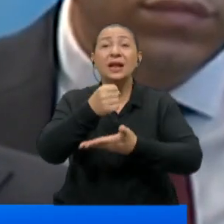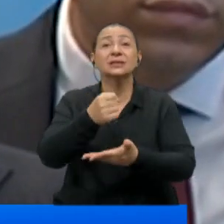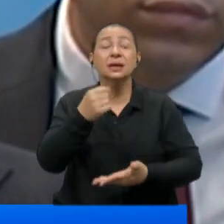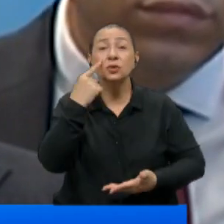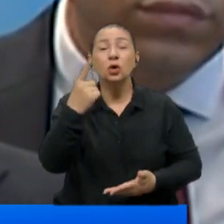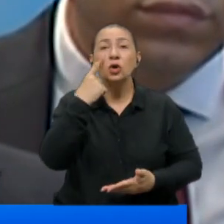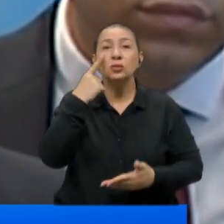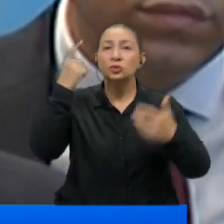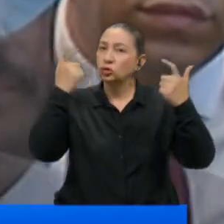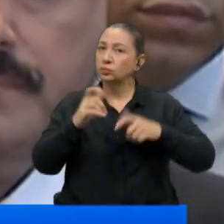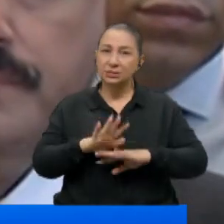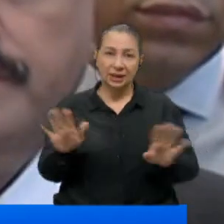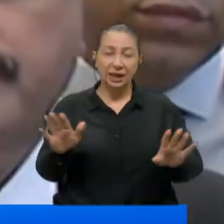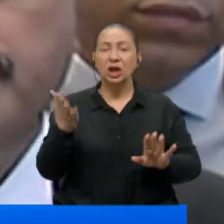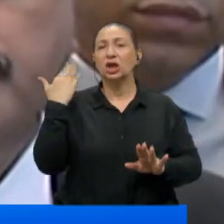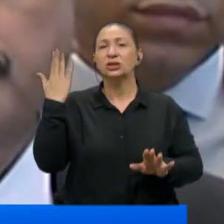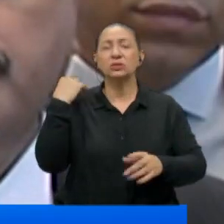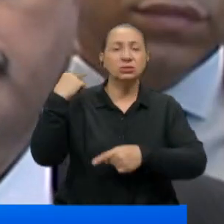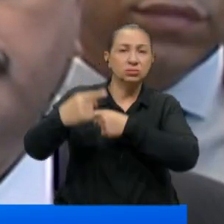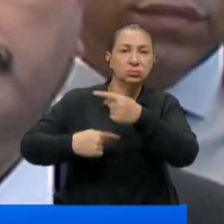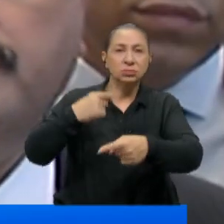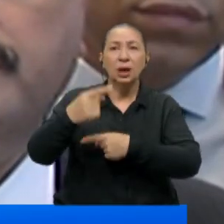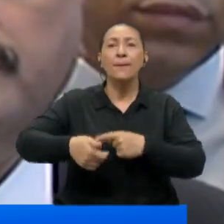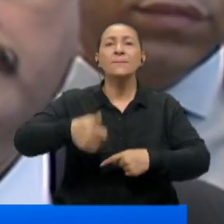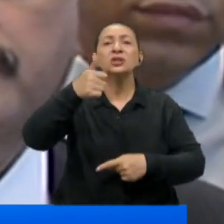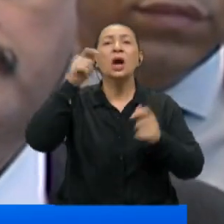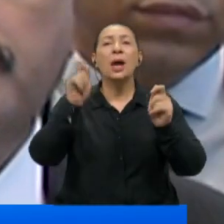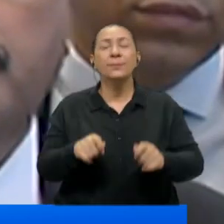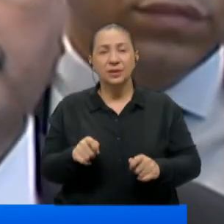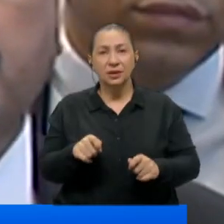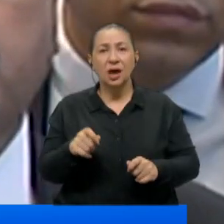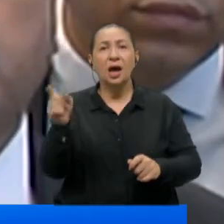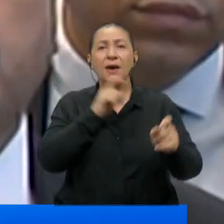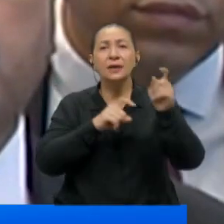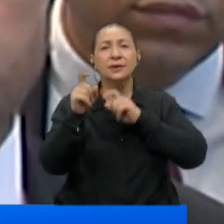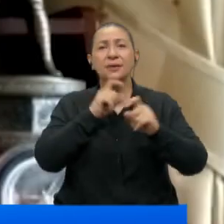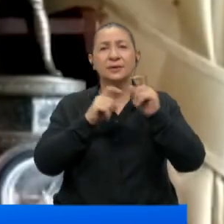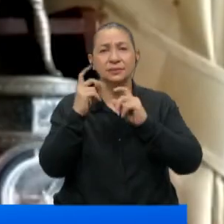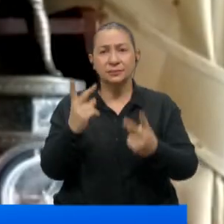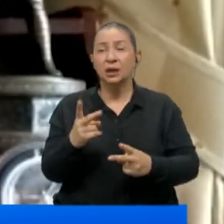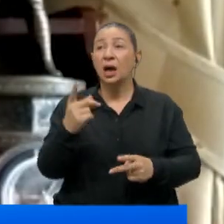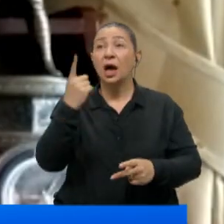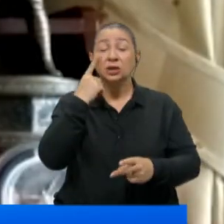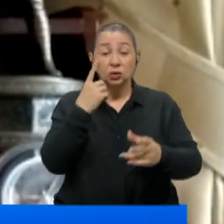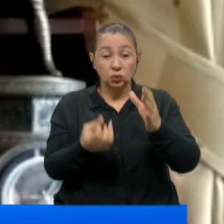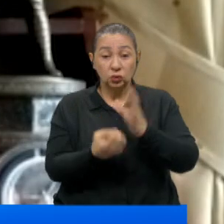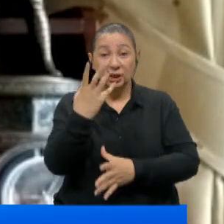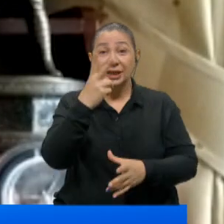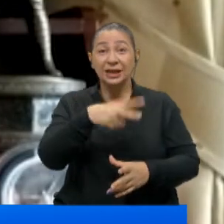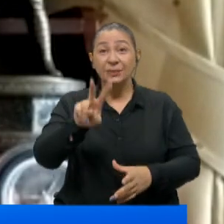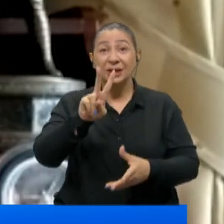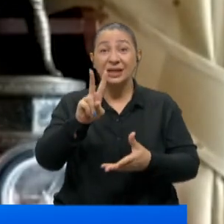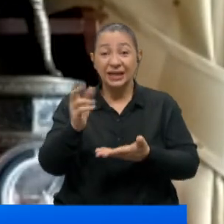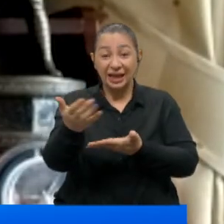koşullardan hükümetimiz sorumlu değil. Geçmişten gelen başkanların yaptığı hatalı uygulamalar. Atatürk kurduğunda 27